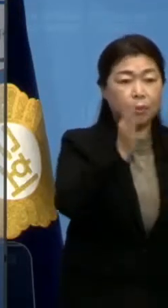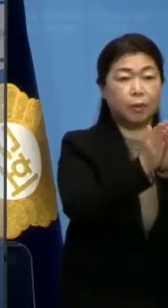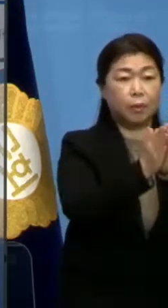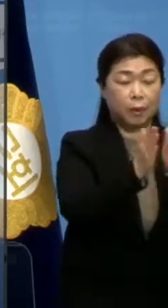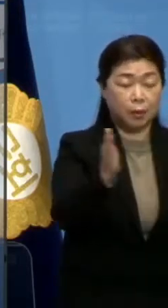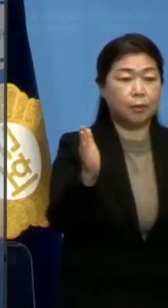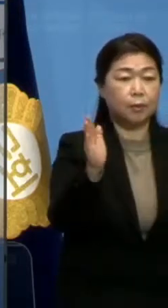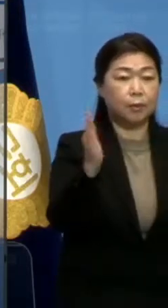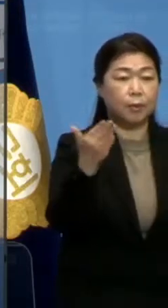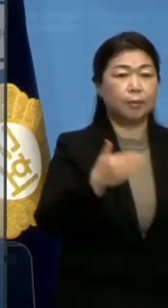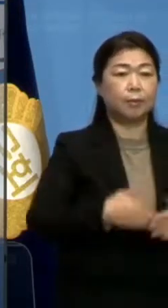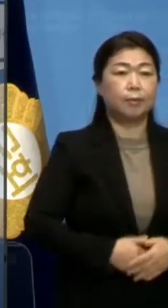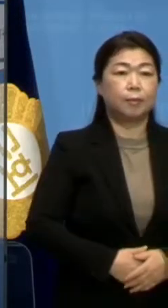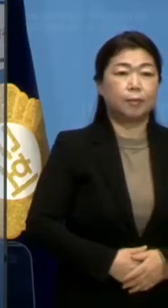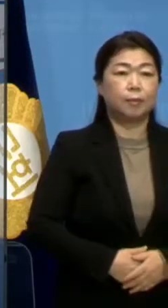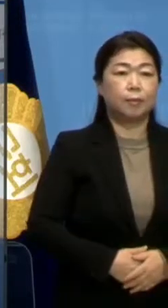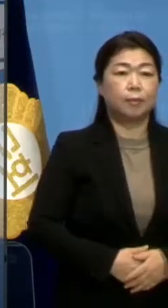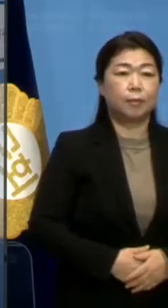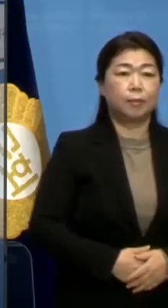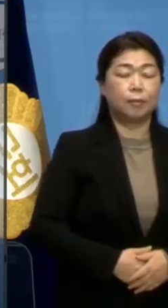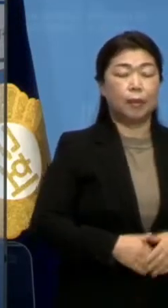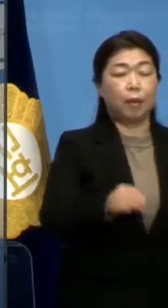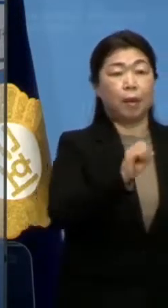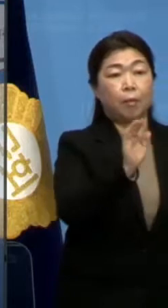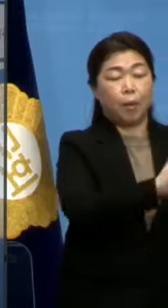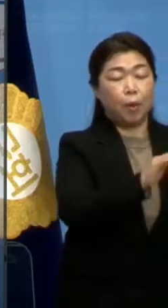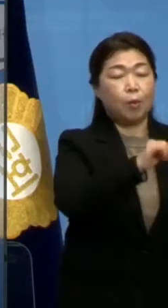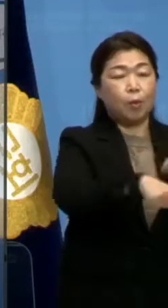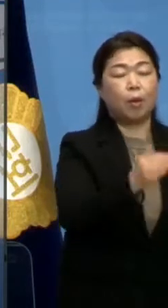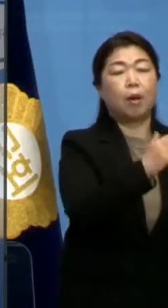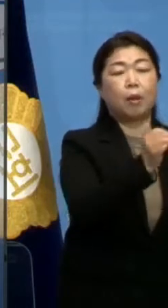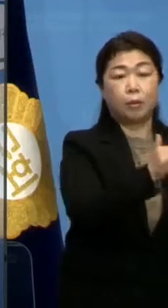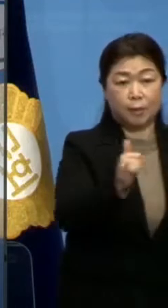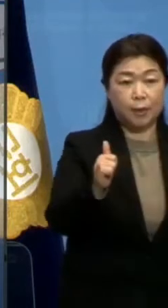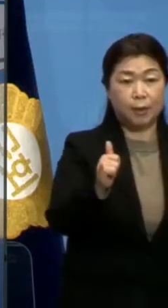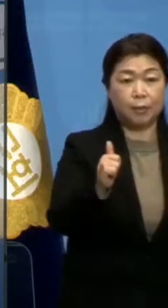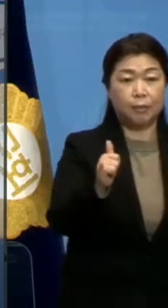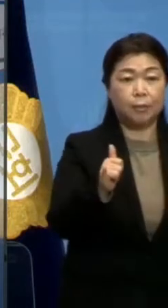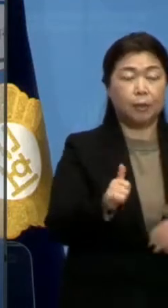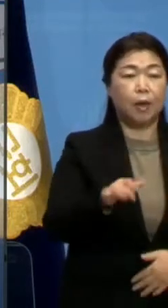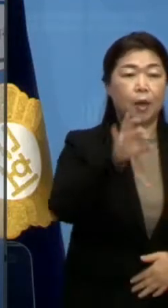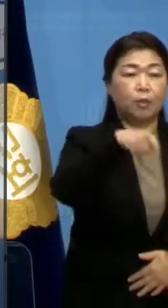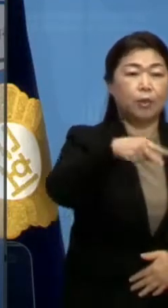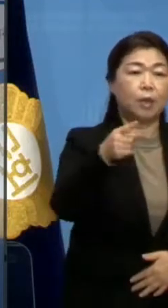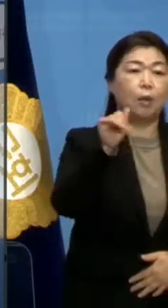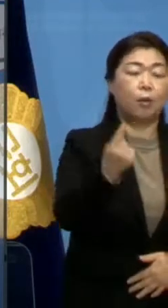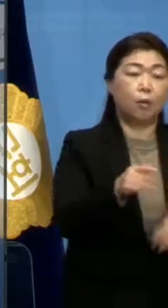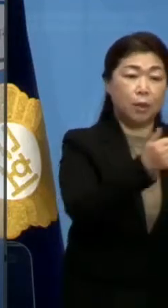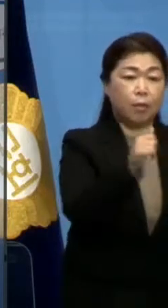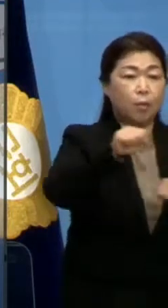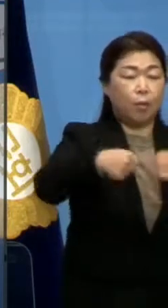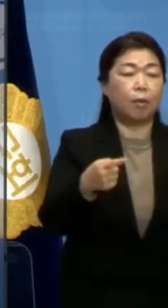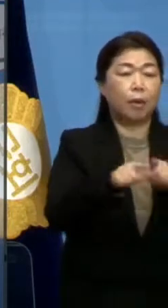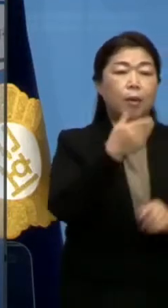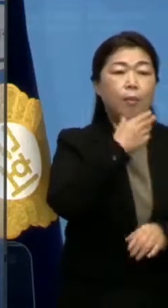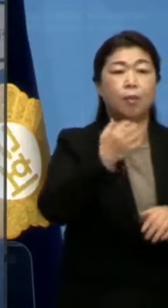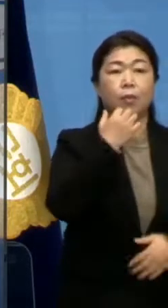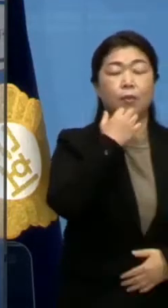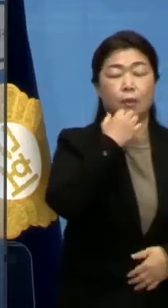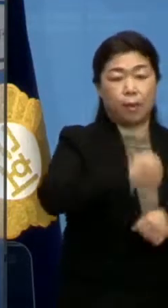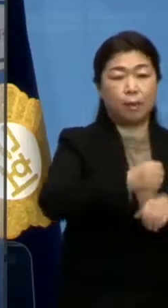시작될 것입니다 반려동물은 가족입니다 우상호 가 인간과 동물이 함께 행복한 서울을